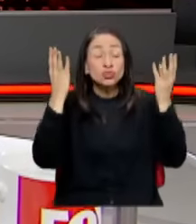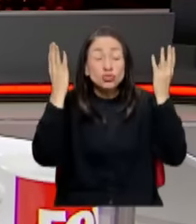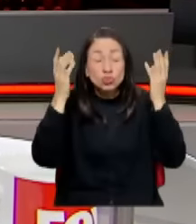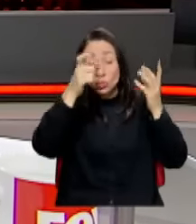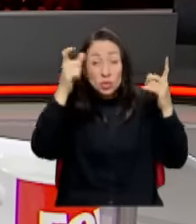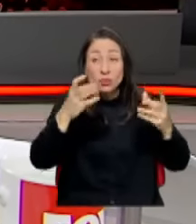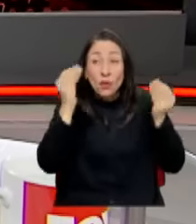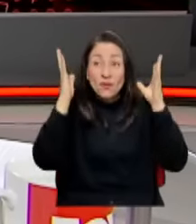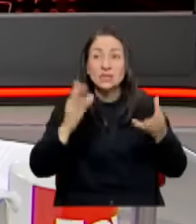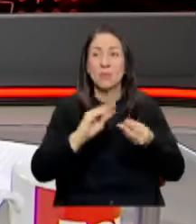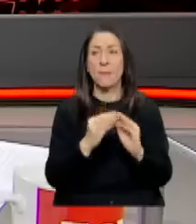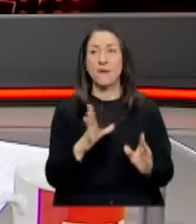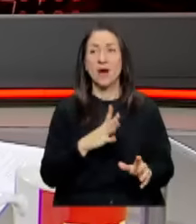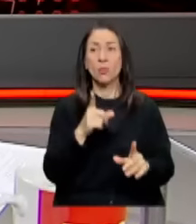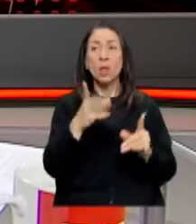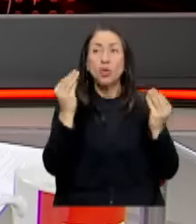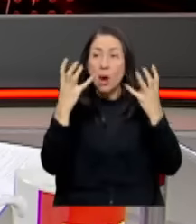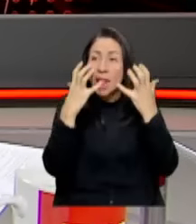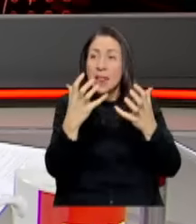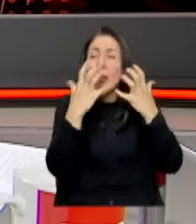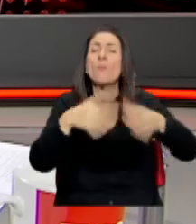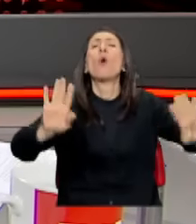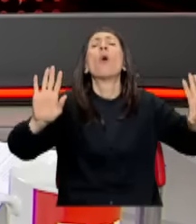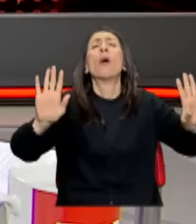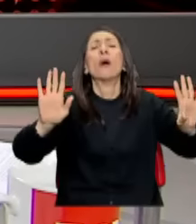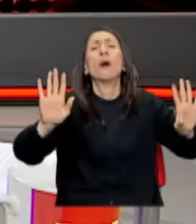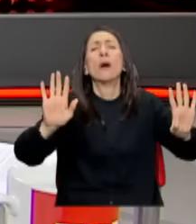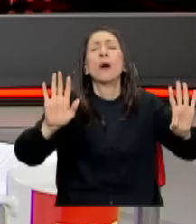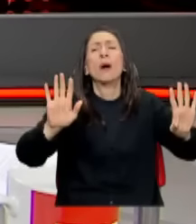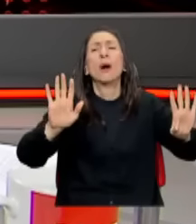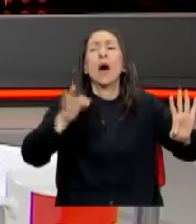sorunu var. Bunlarla yeterince ilgilenmiyorlar.